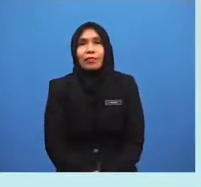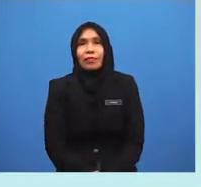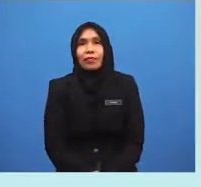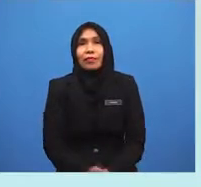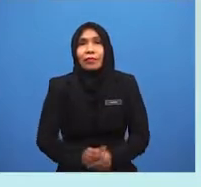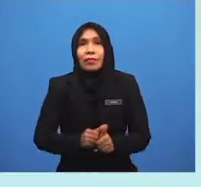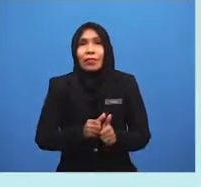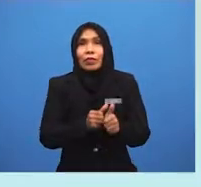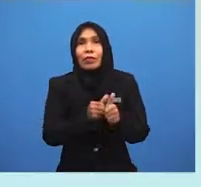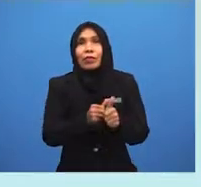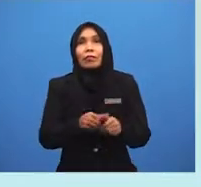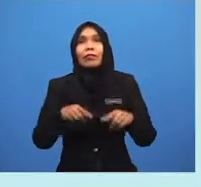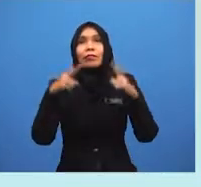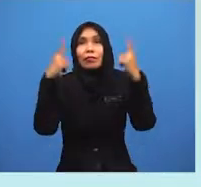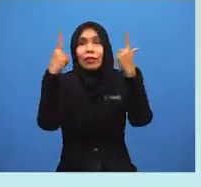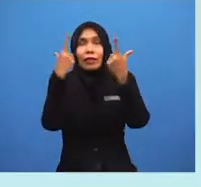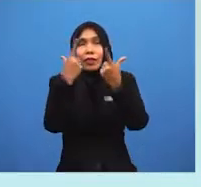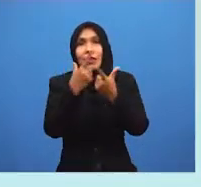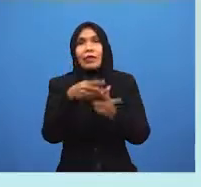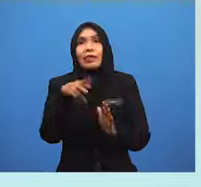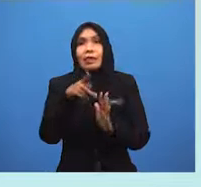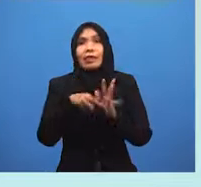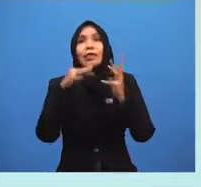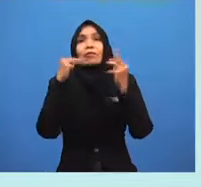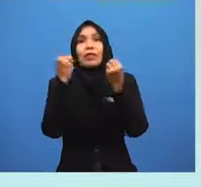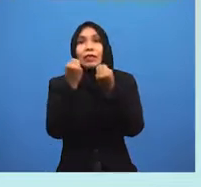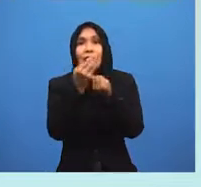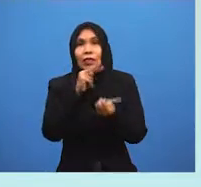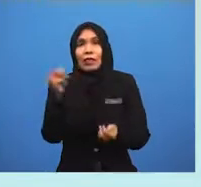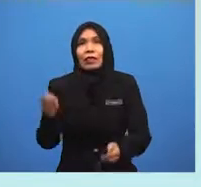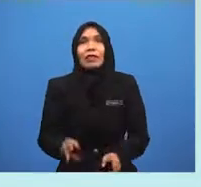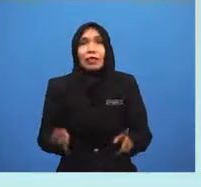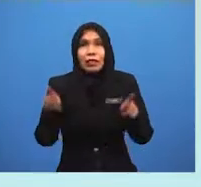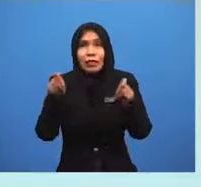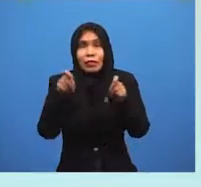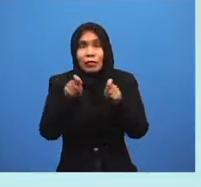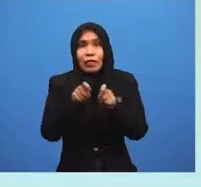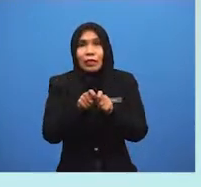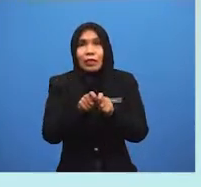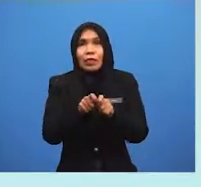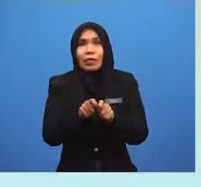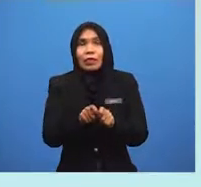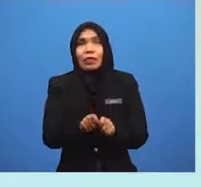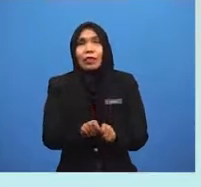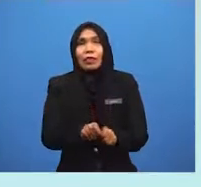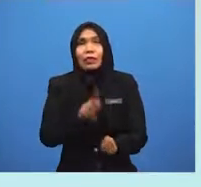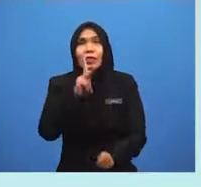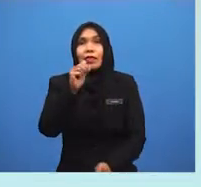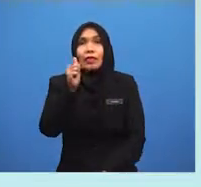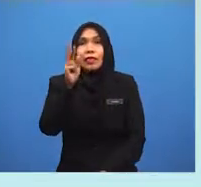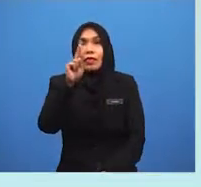menyertai majlis kemasyarakatan seperti gotong royong,